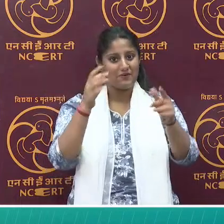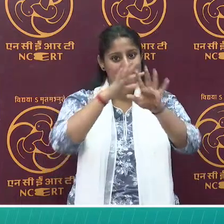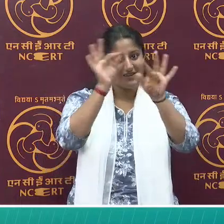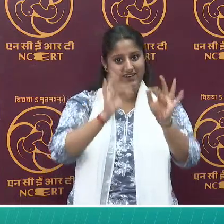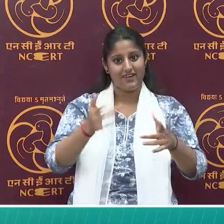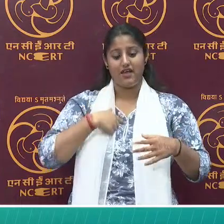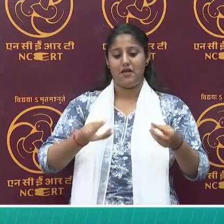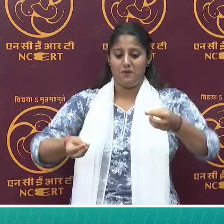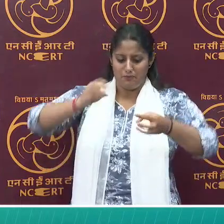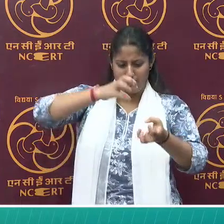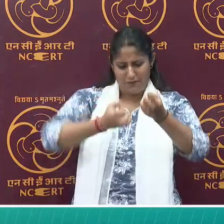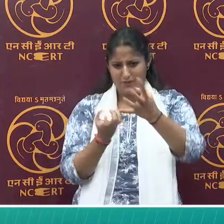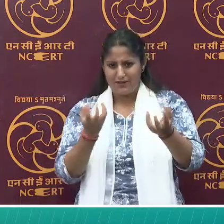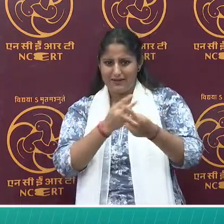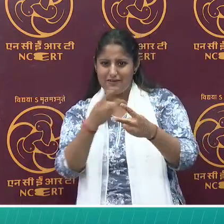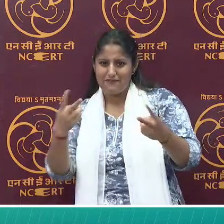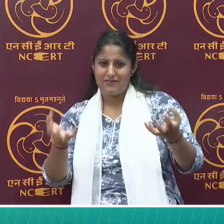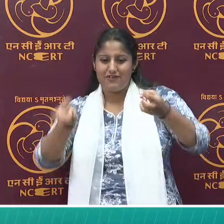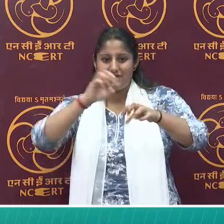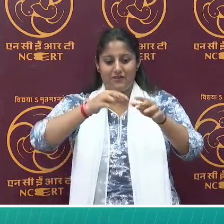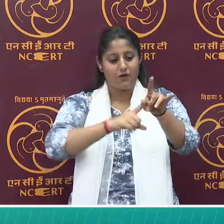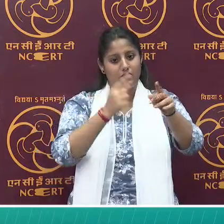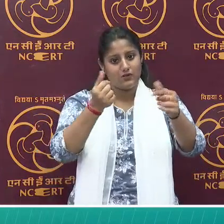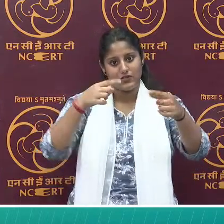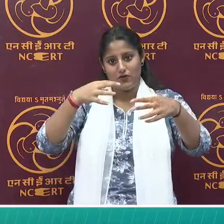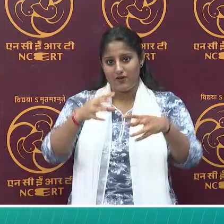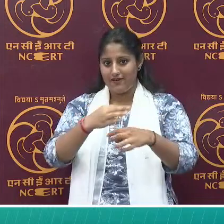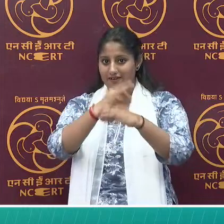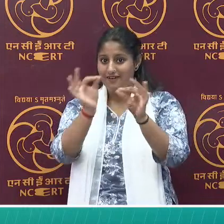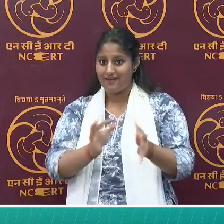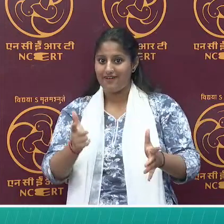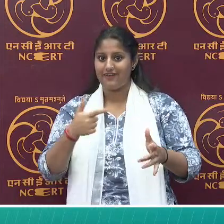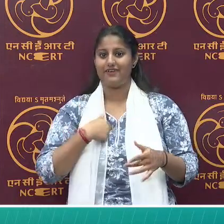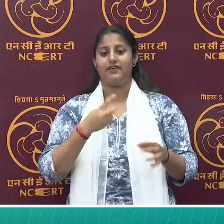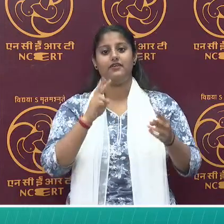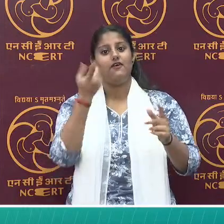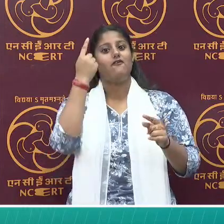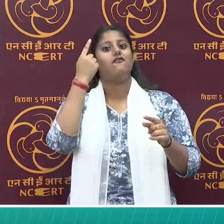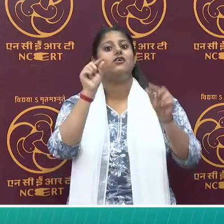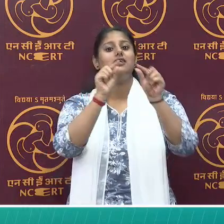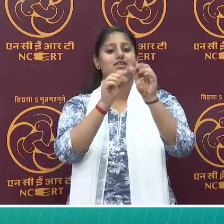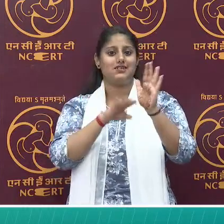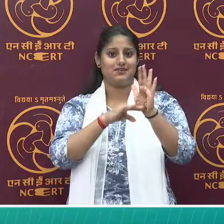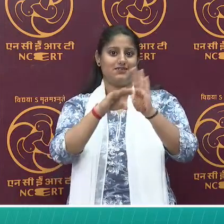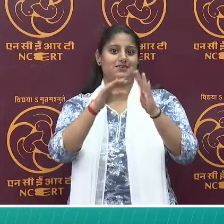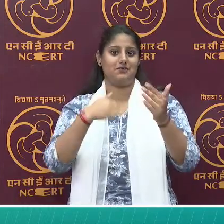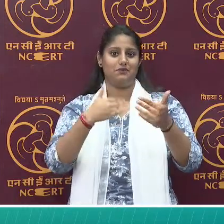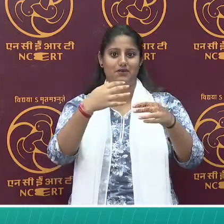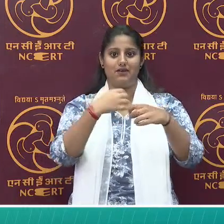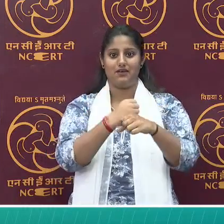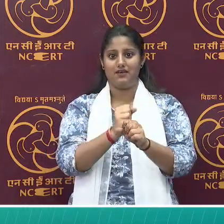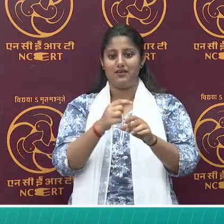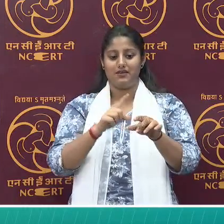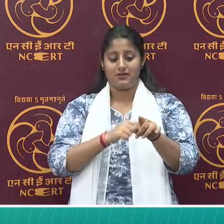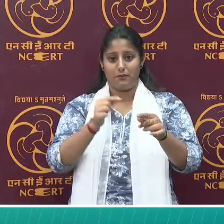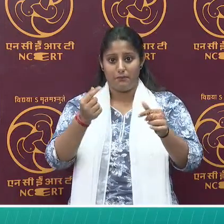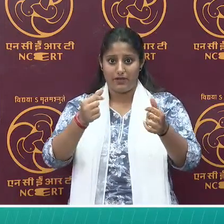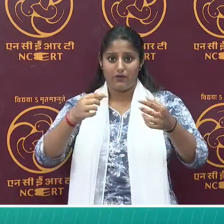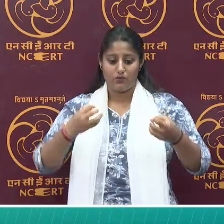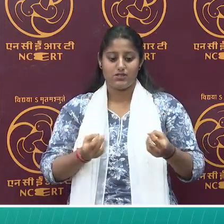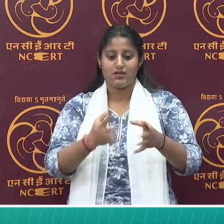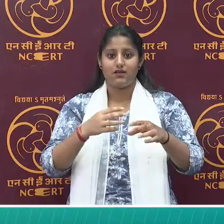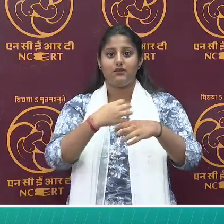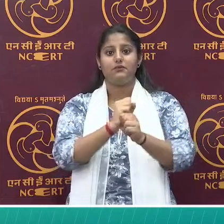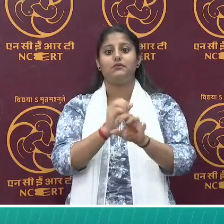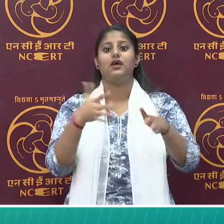कर करे तैयार, आओ करे मिट्टी तैयार. So that is the first step of preparation of soil. I have given you